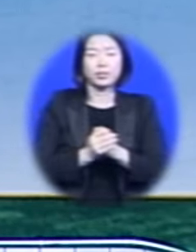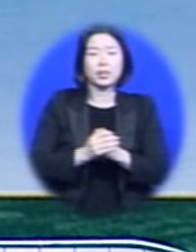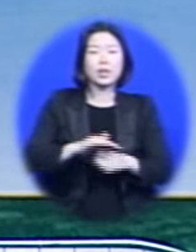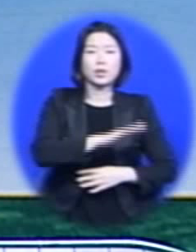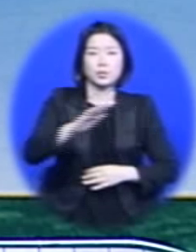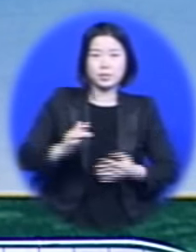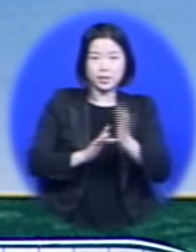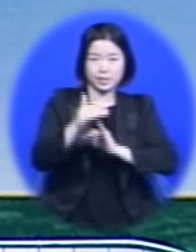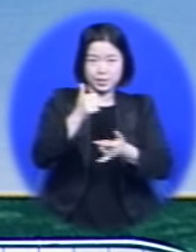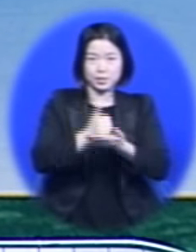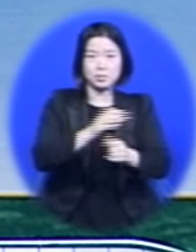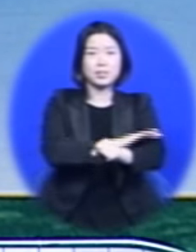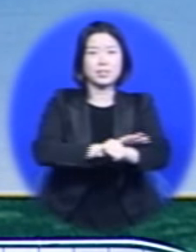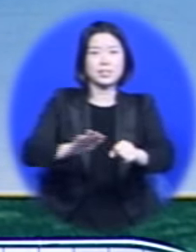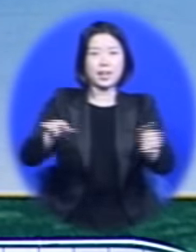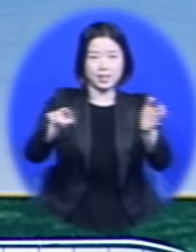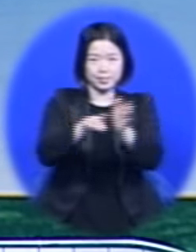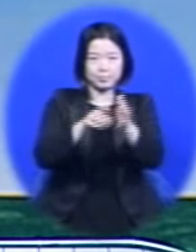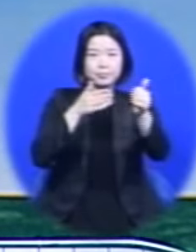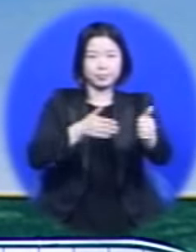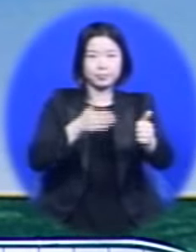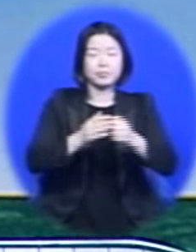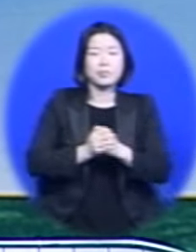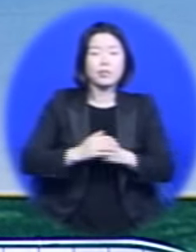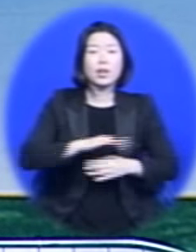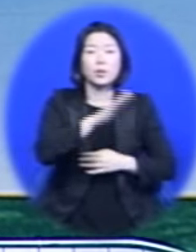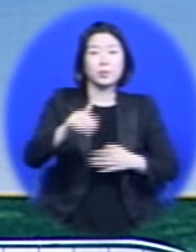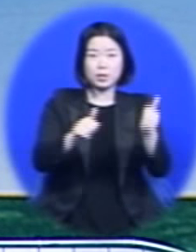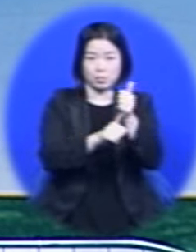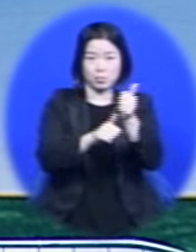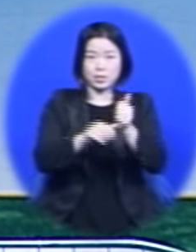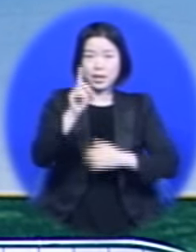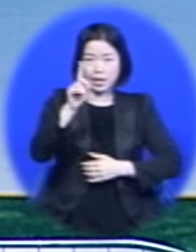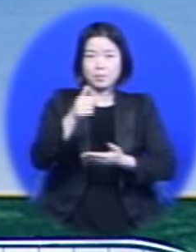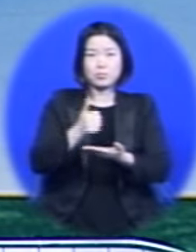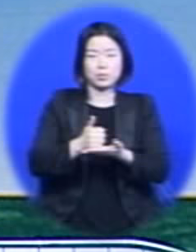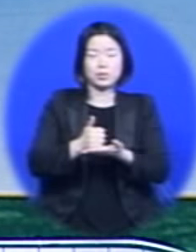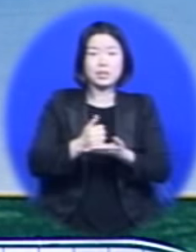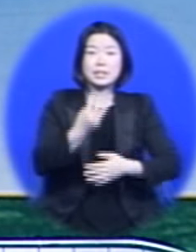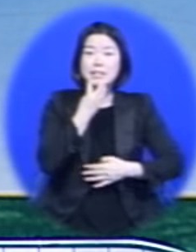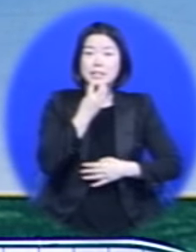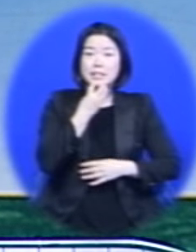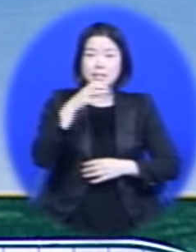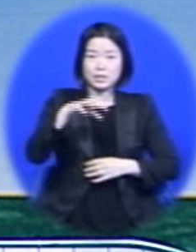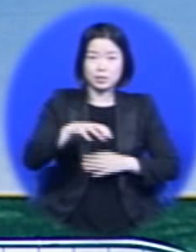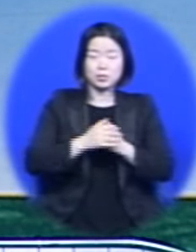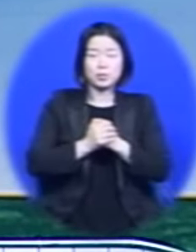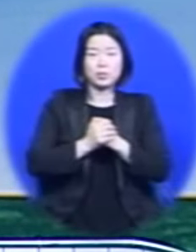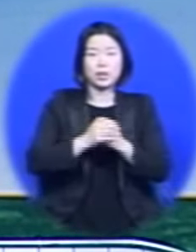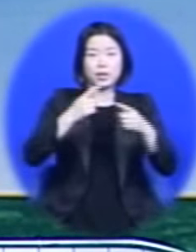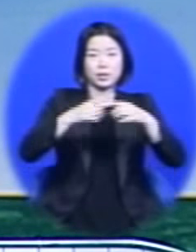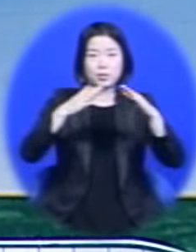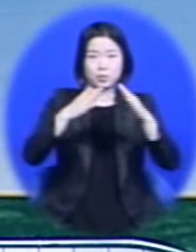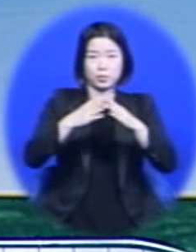예수님을 잘 믿으십시다. 저희 교회 부목사님 한 분이 서울의 교회